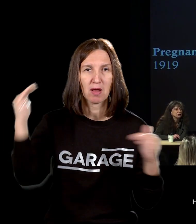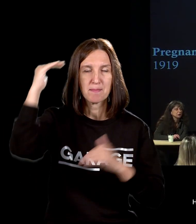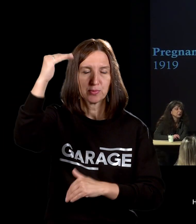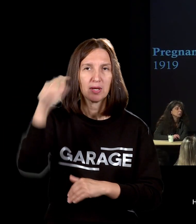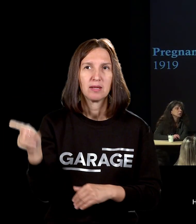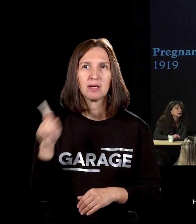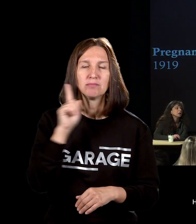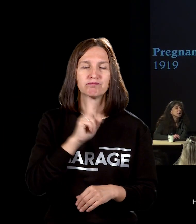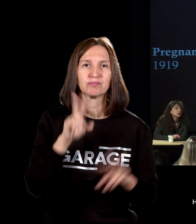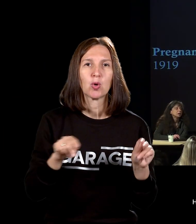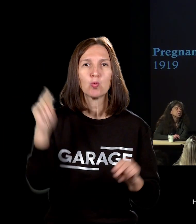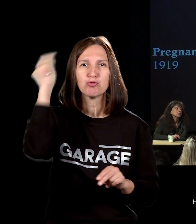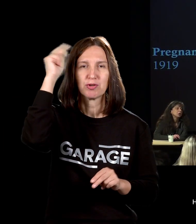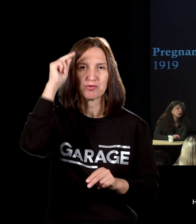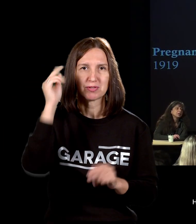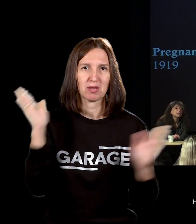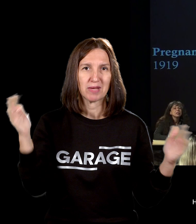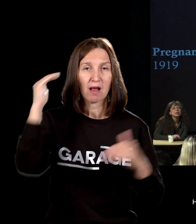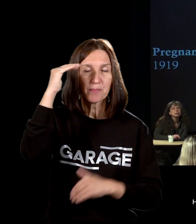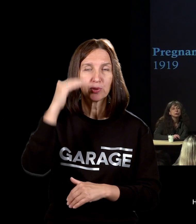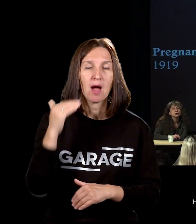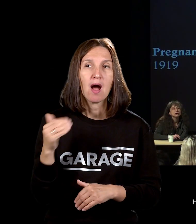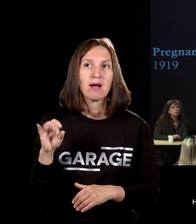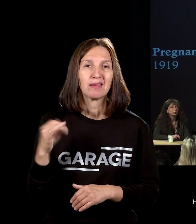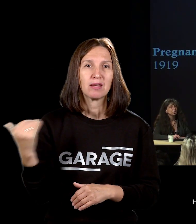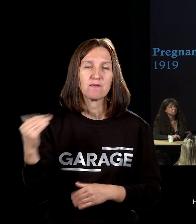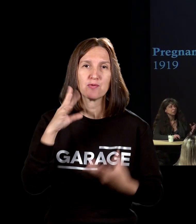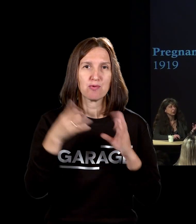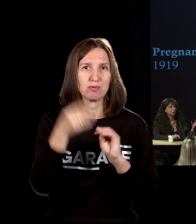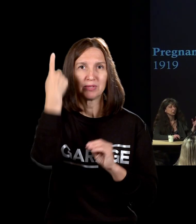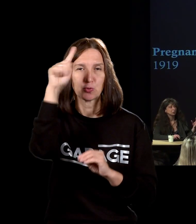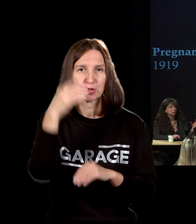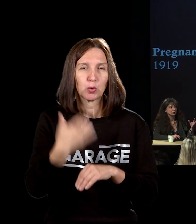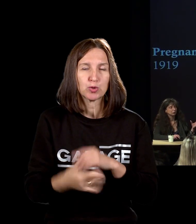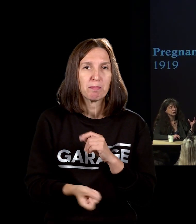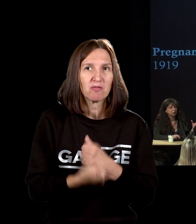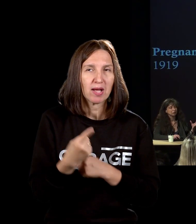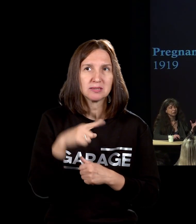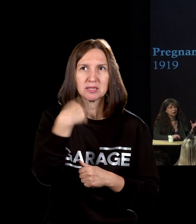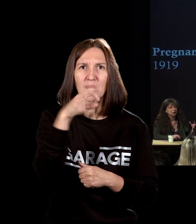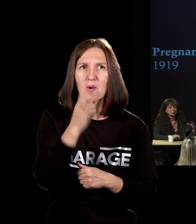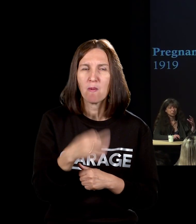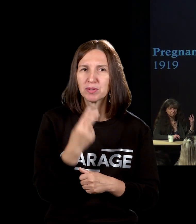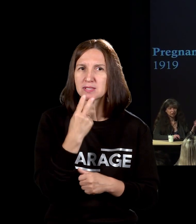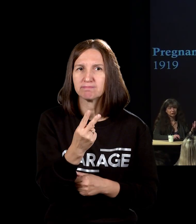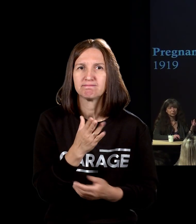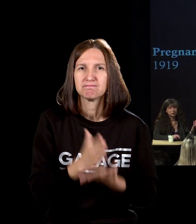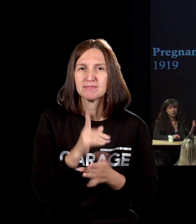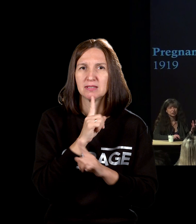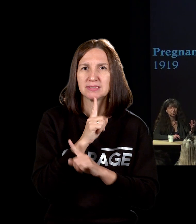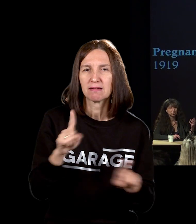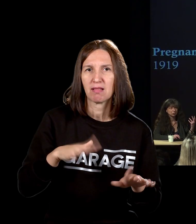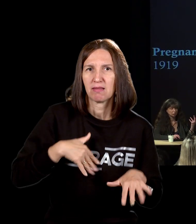такие ученические работы, где уже какие-то его сюжеты появляются образ вот такого